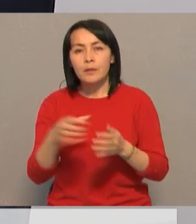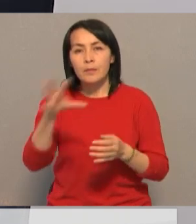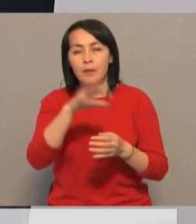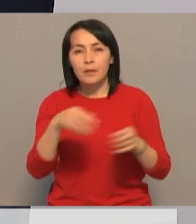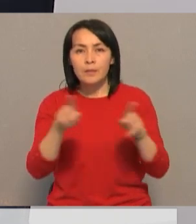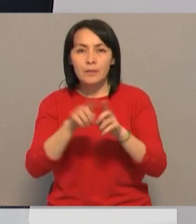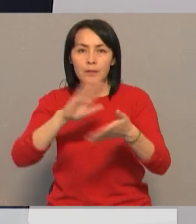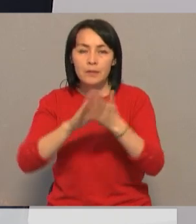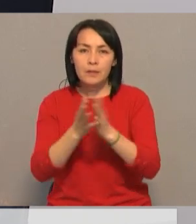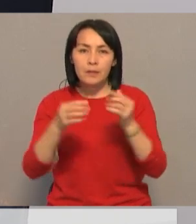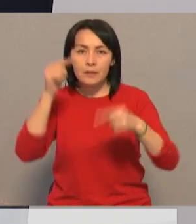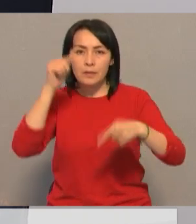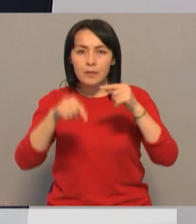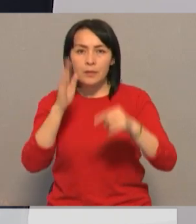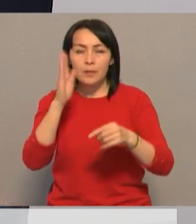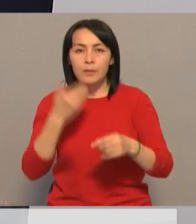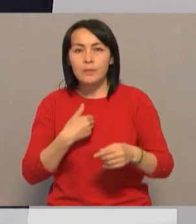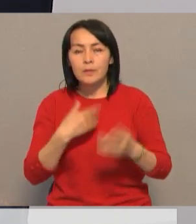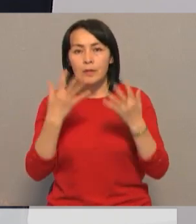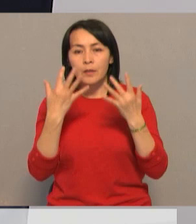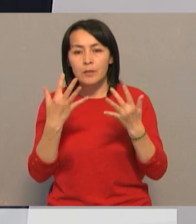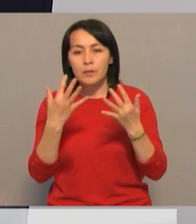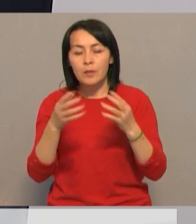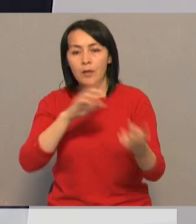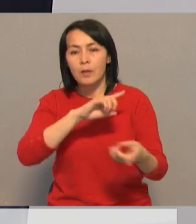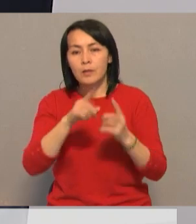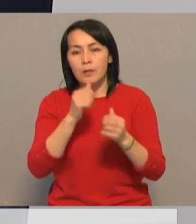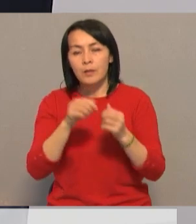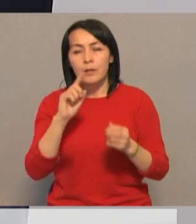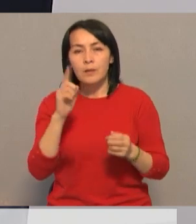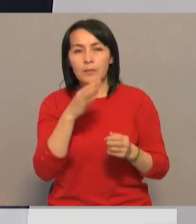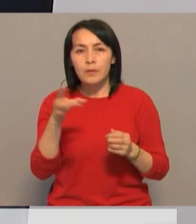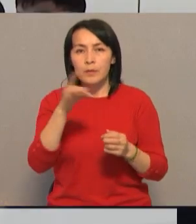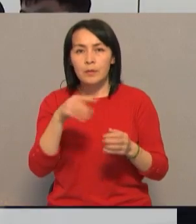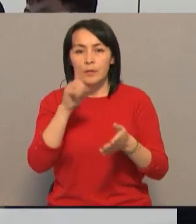келісіңдер. Қанша дождевалка болады, қаншасы бізде капельный болады. Әрбір